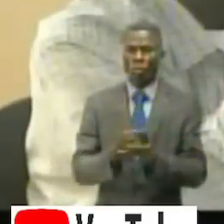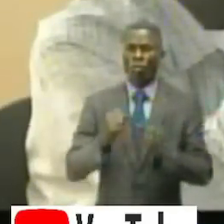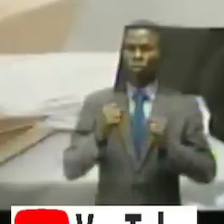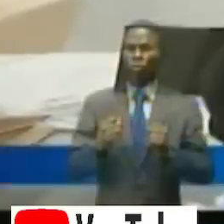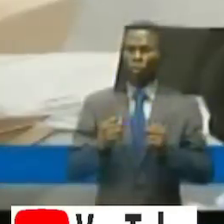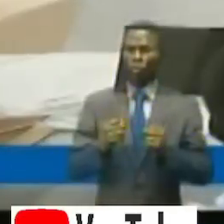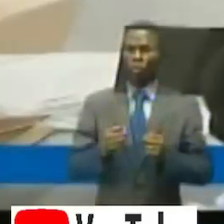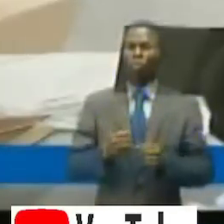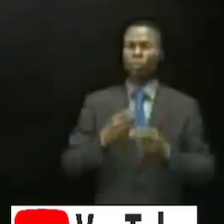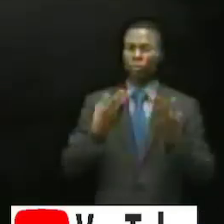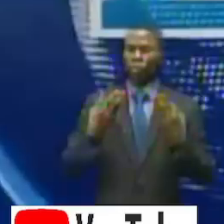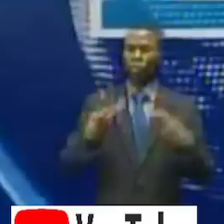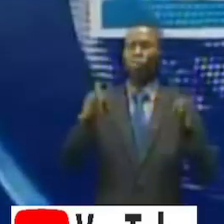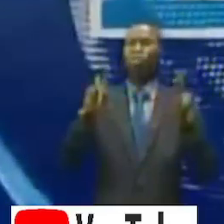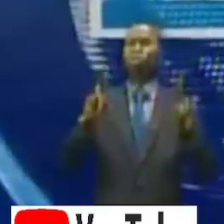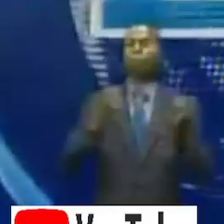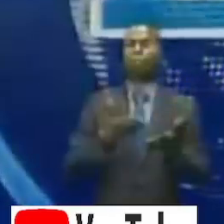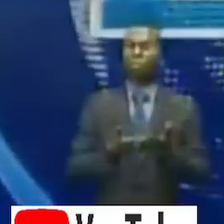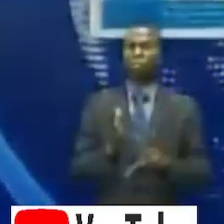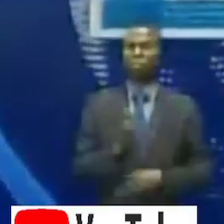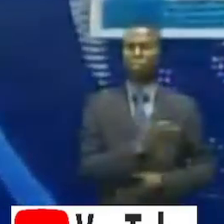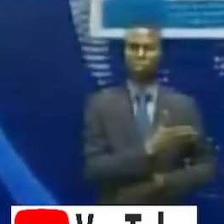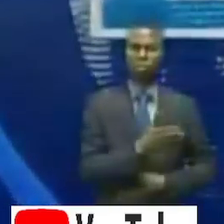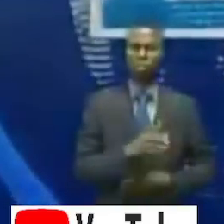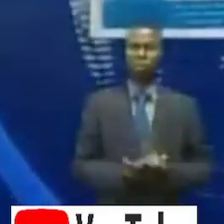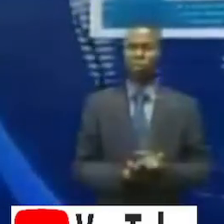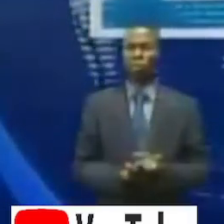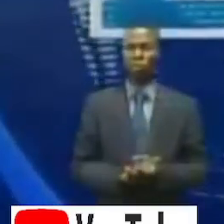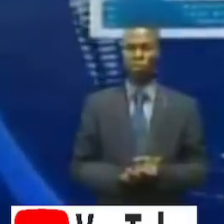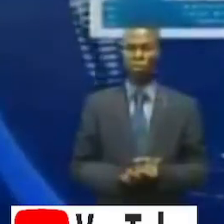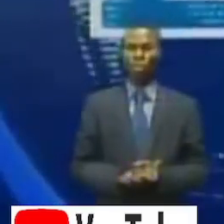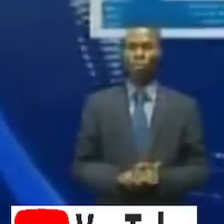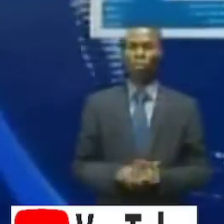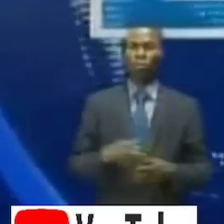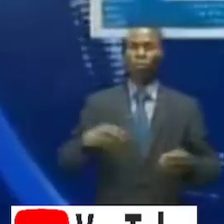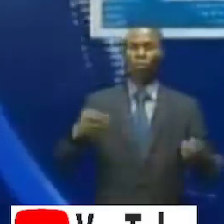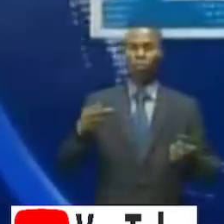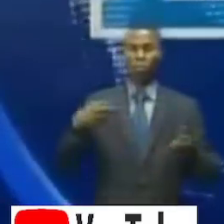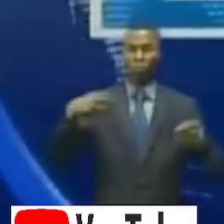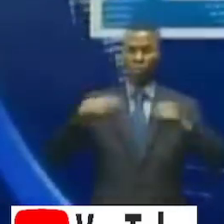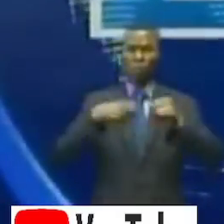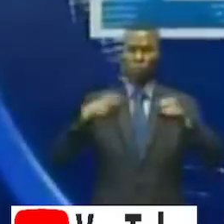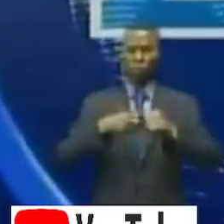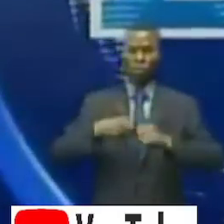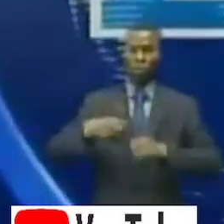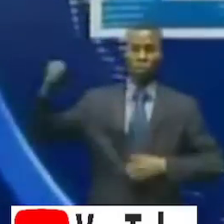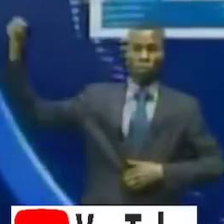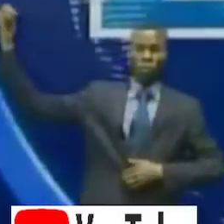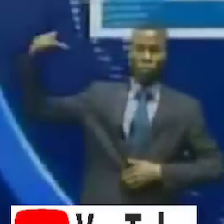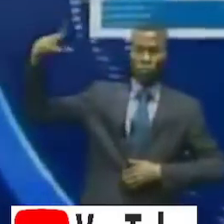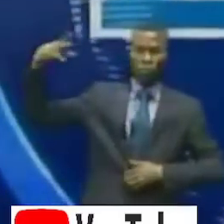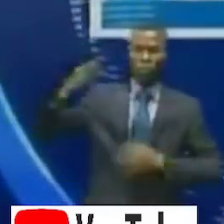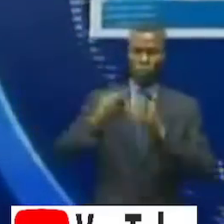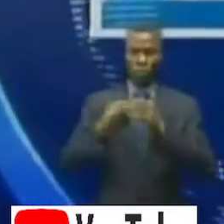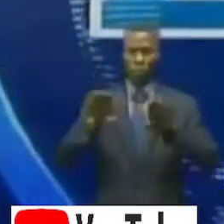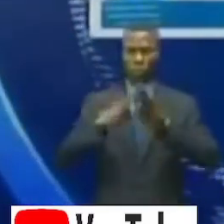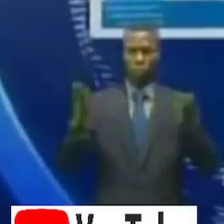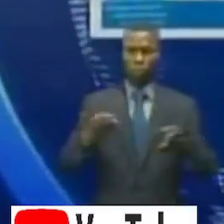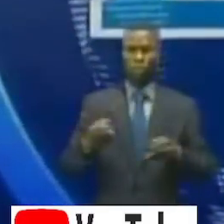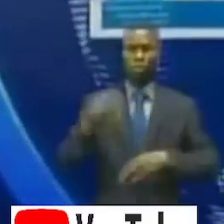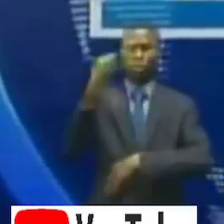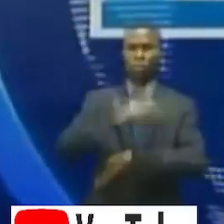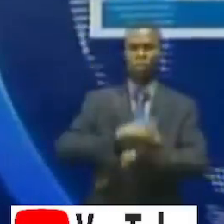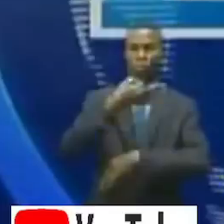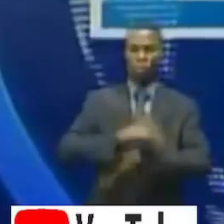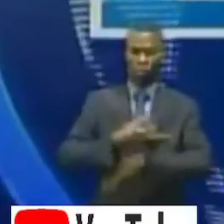et résiliente. Une centrale photovoltaïque va être inaugurée dans les tout prochains jours à Lufu, dans la